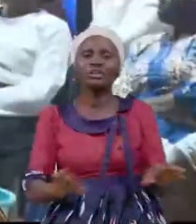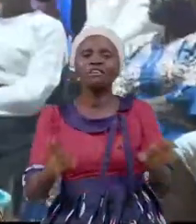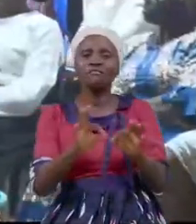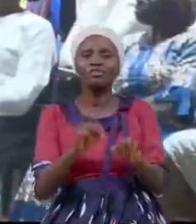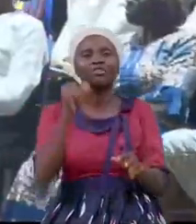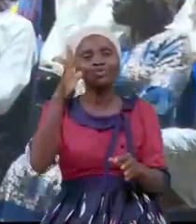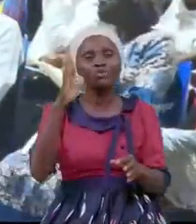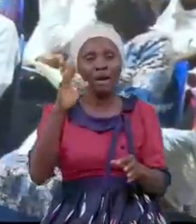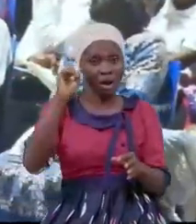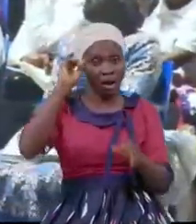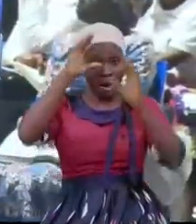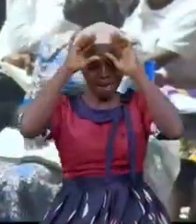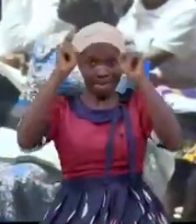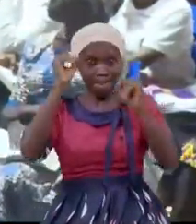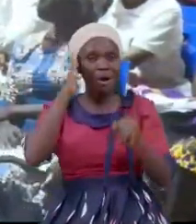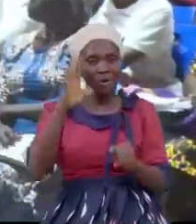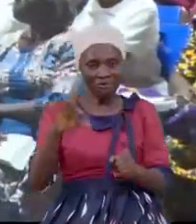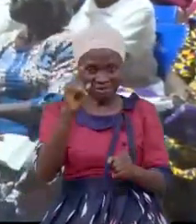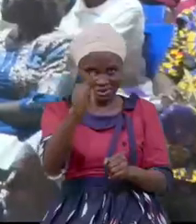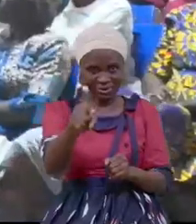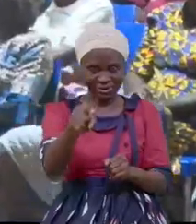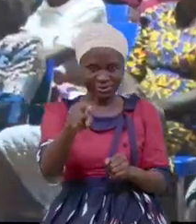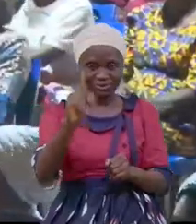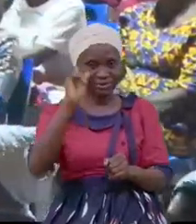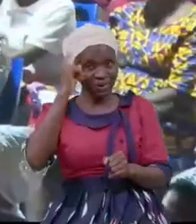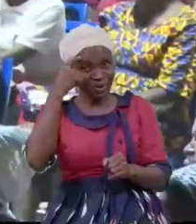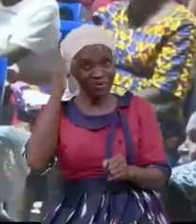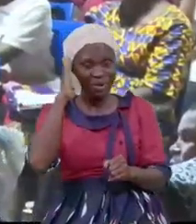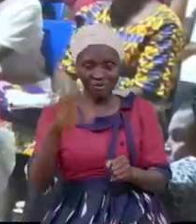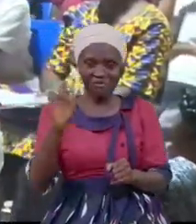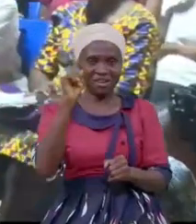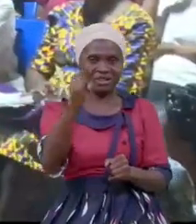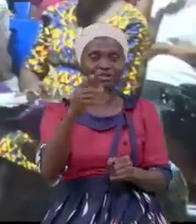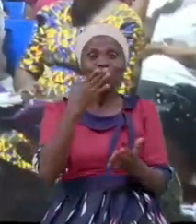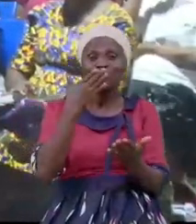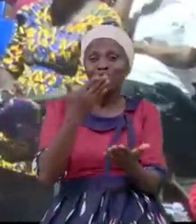gouverneur va te trouver les bonnes sociétés vont te